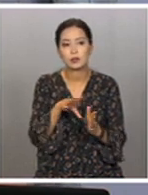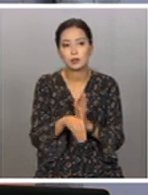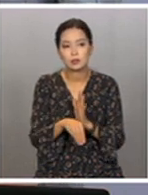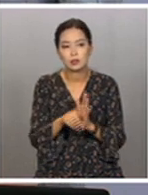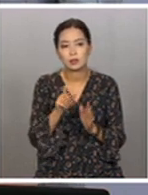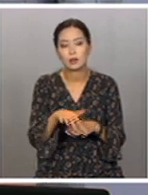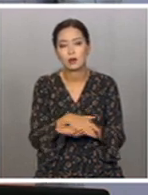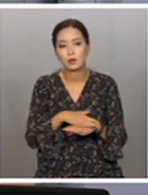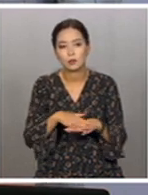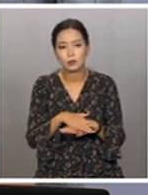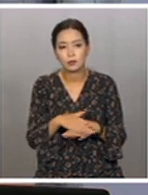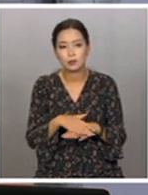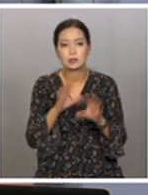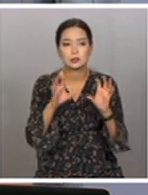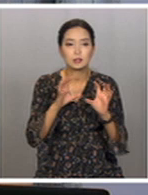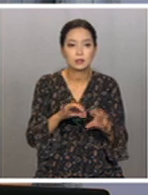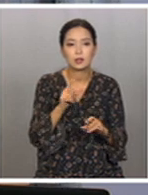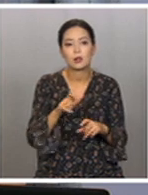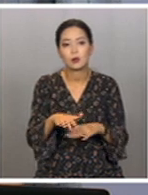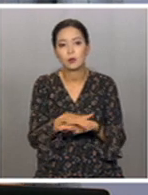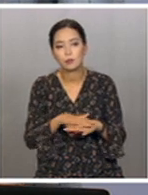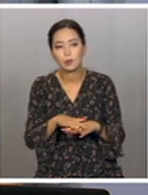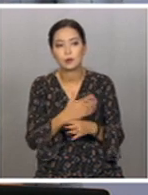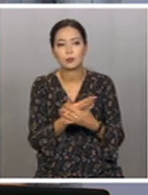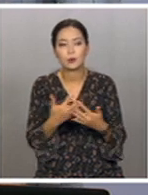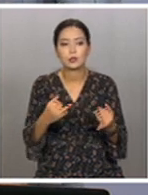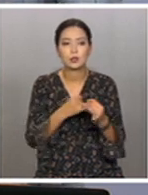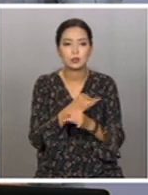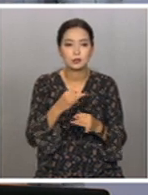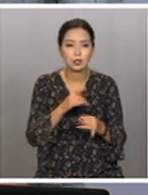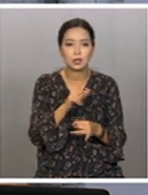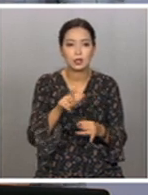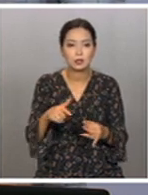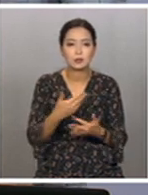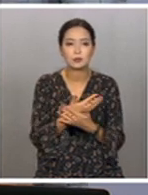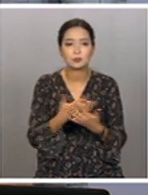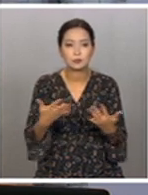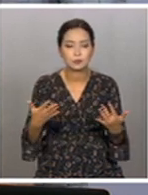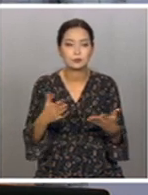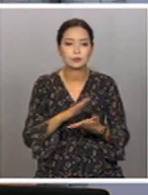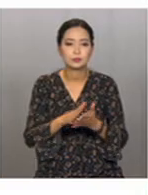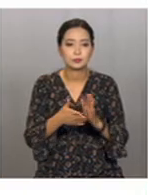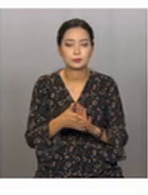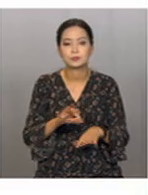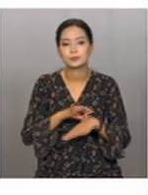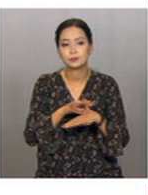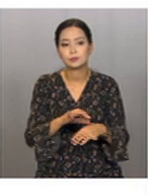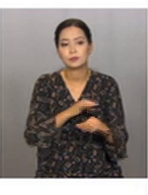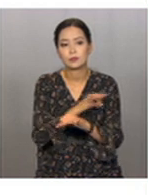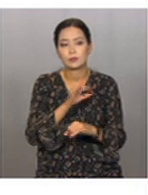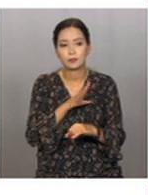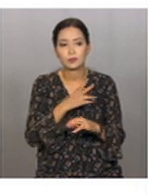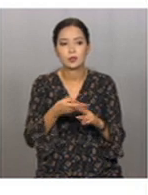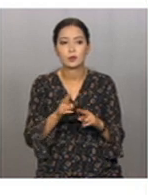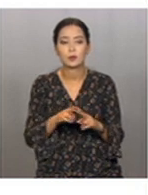және ұлт істері жөніндегі халық комиссары Сталинмен келіссөздер жүргізіле бастады. Осы